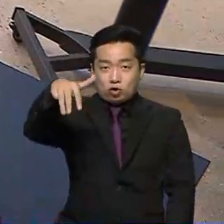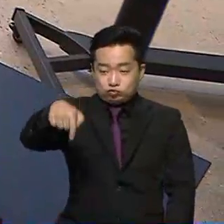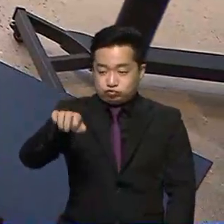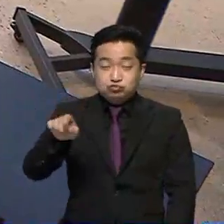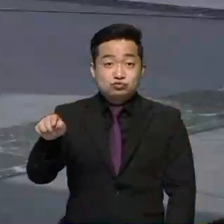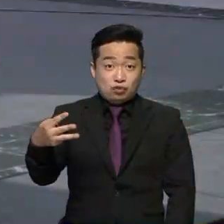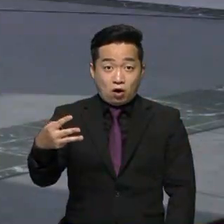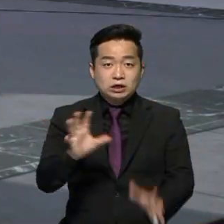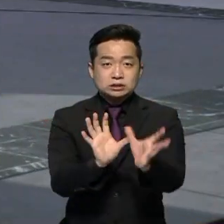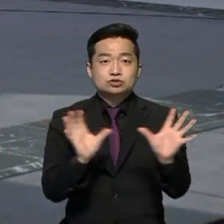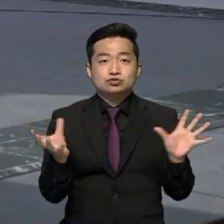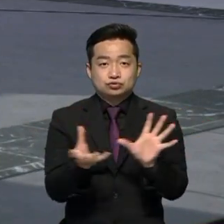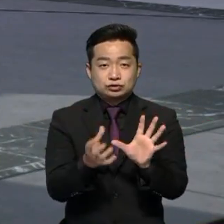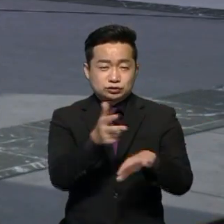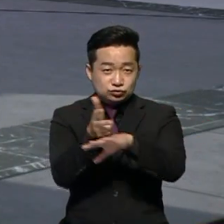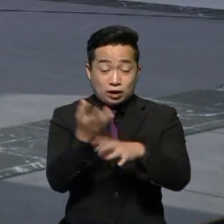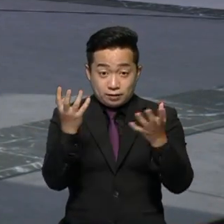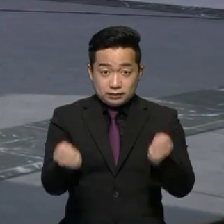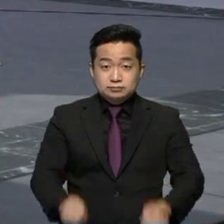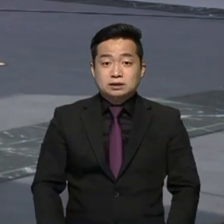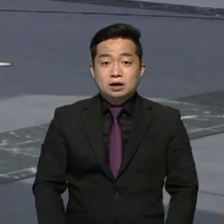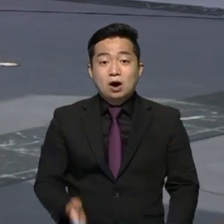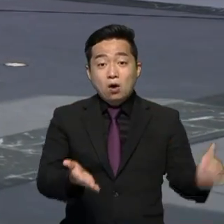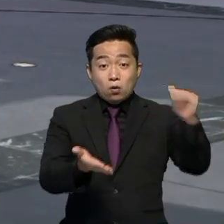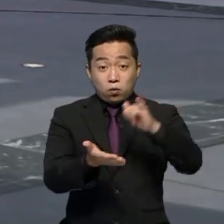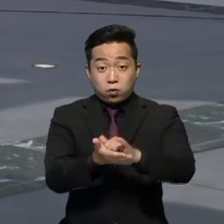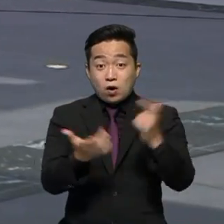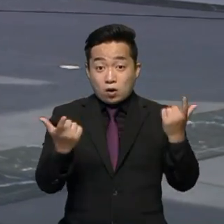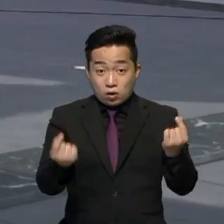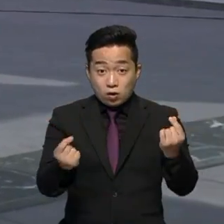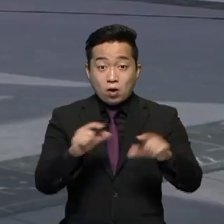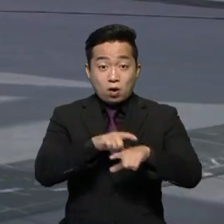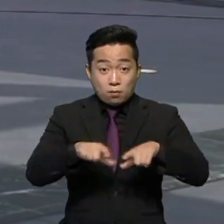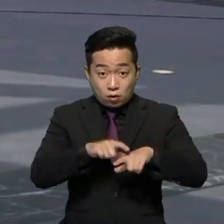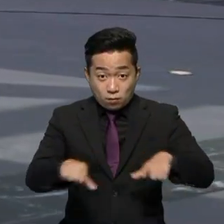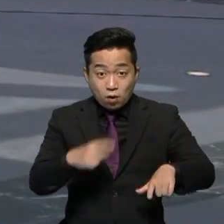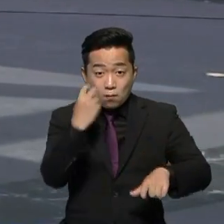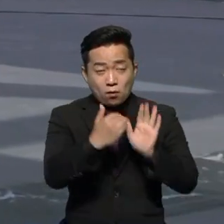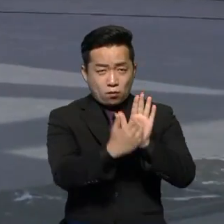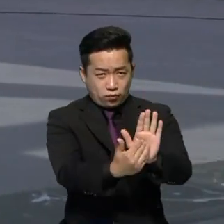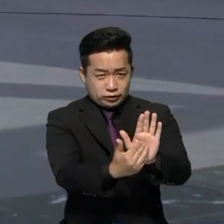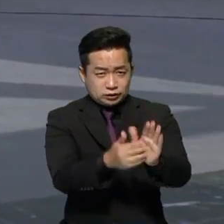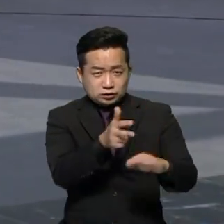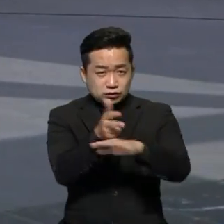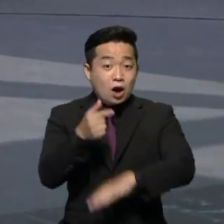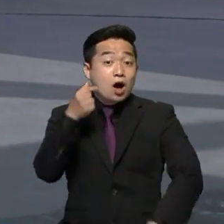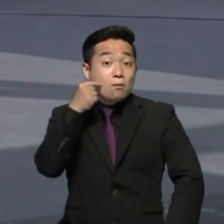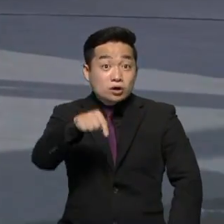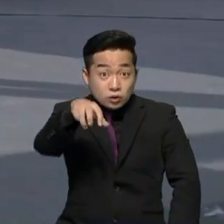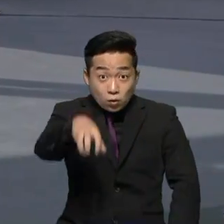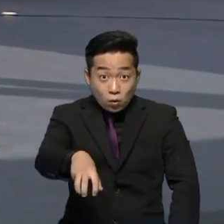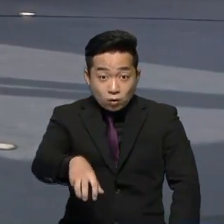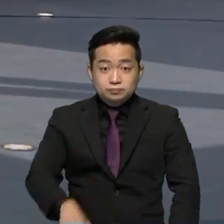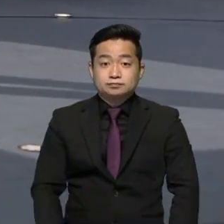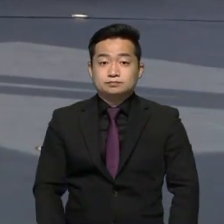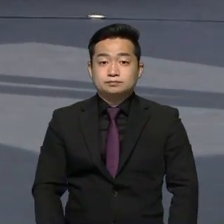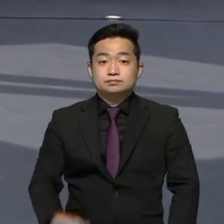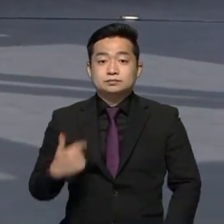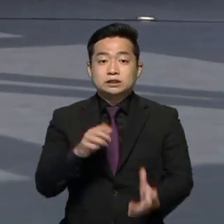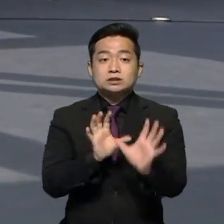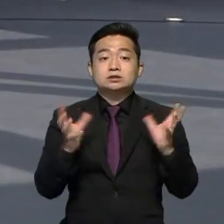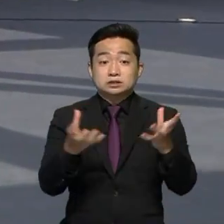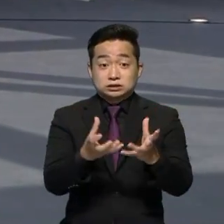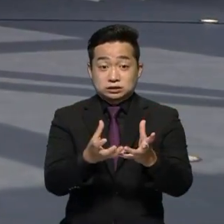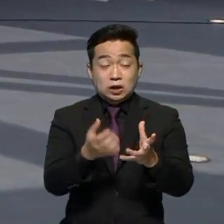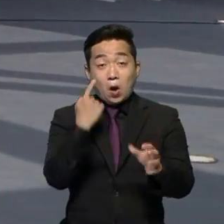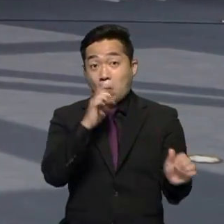있습니다. 공항 탑승구처럼 평소에는 보안상의 이유로 촬영이 제한되는 곳에서도 버추얼 스튜디오를